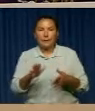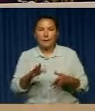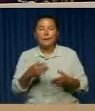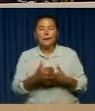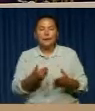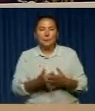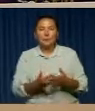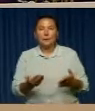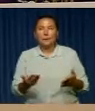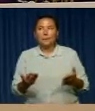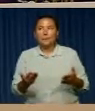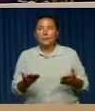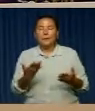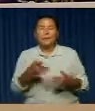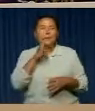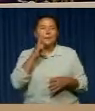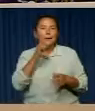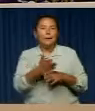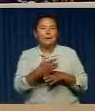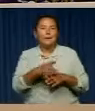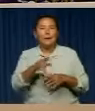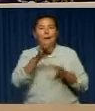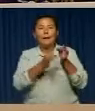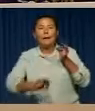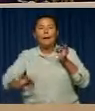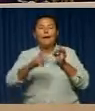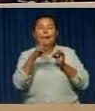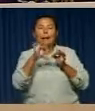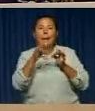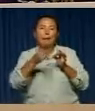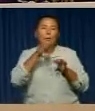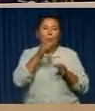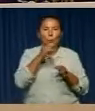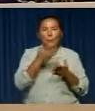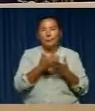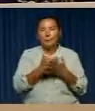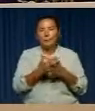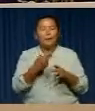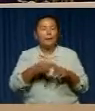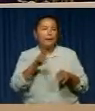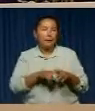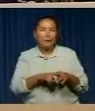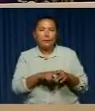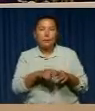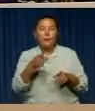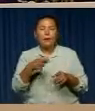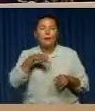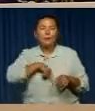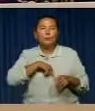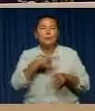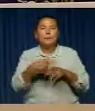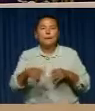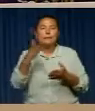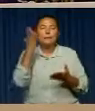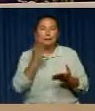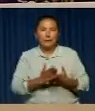Себебі, қазір бар жастардың арасында кальян шегіп жатыр, пайдасы деп. Кальянның коронавирус болмаса да зияның өте көп екен біз